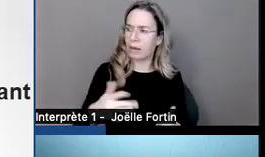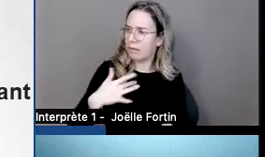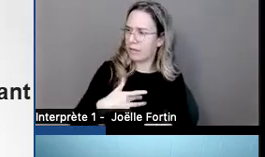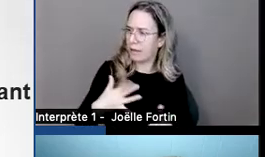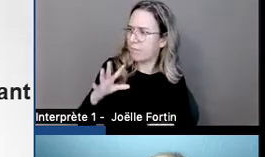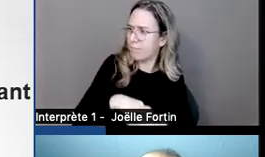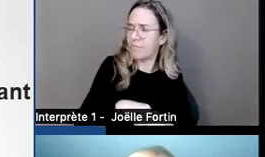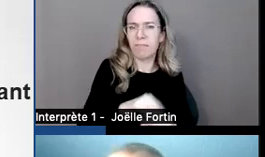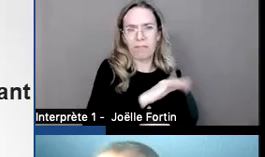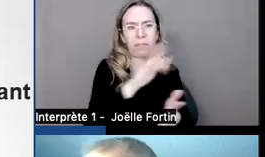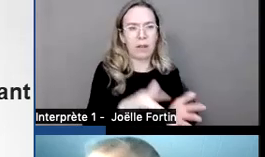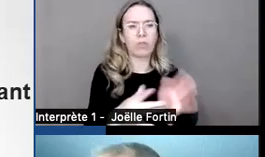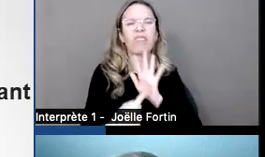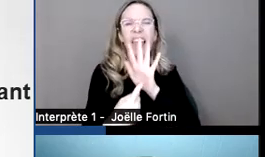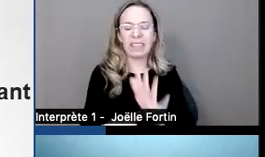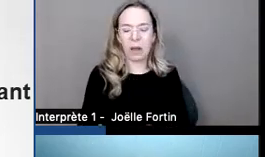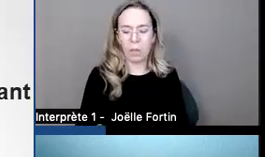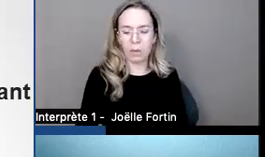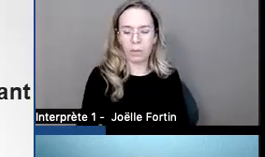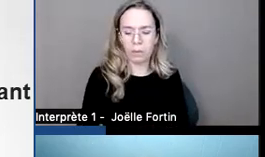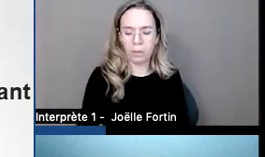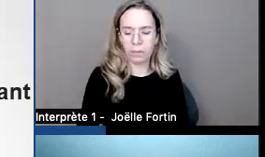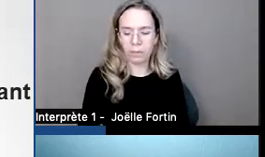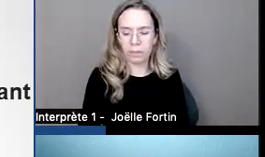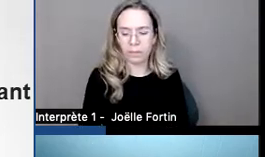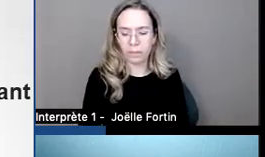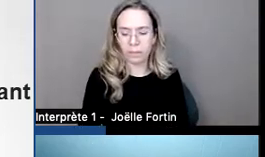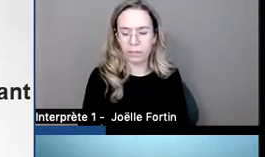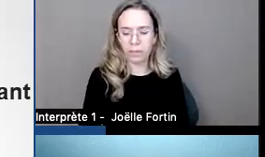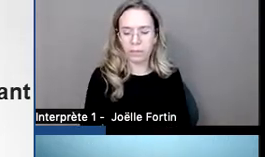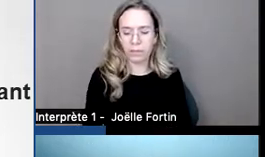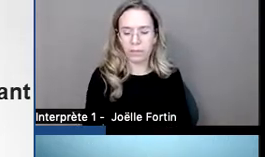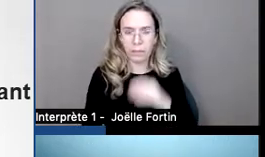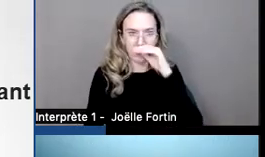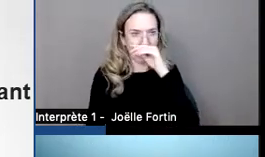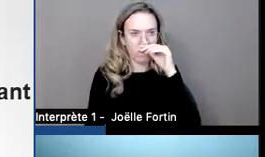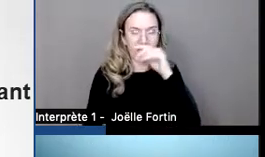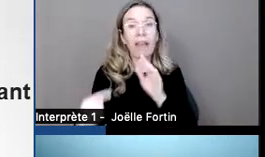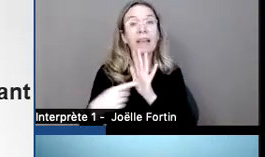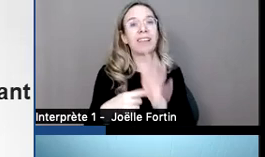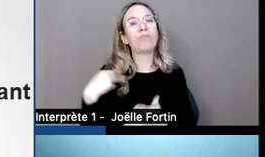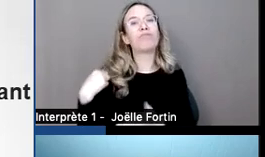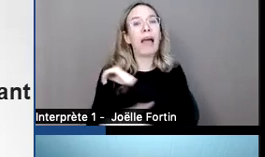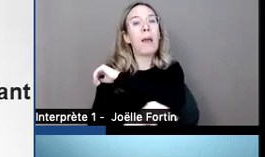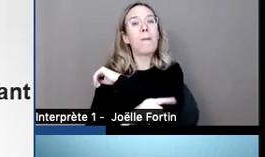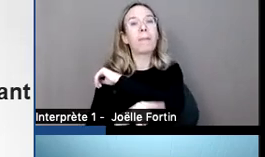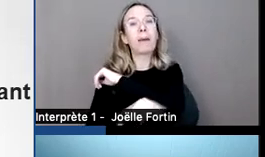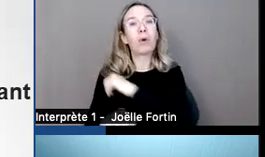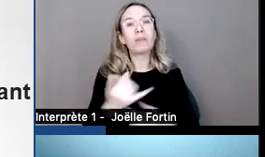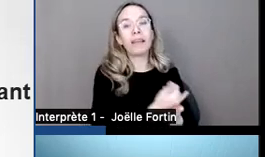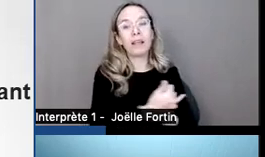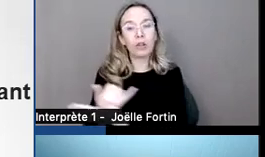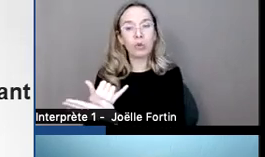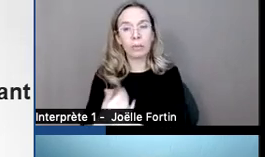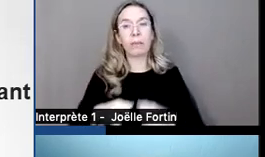milieu de vie. Je vais vous donner un exemple tout de suite. Il y avait un préposé que chaque matin donne un bain partiel à